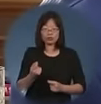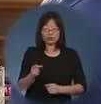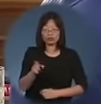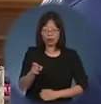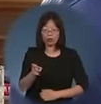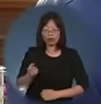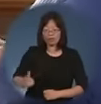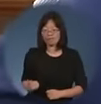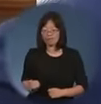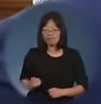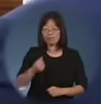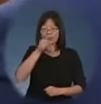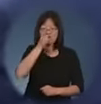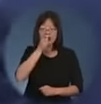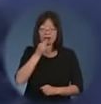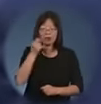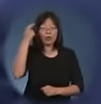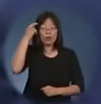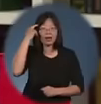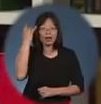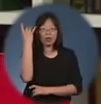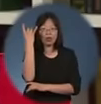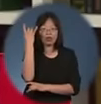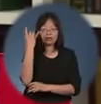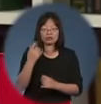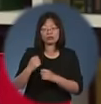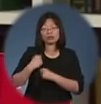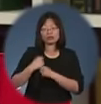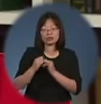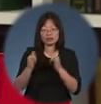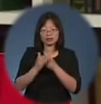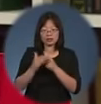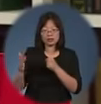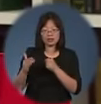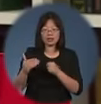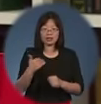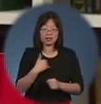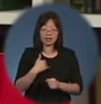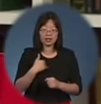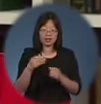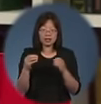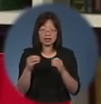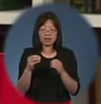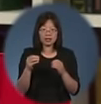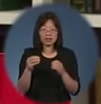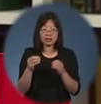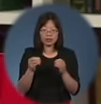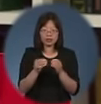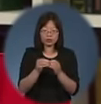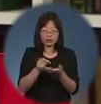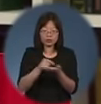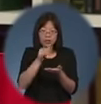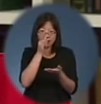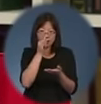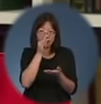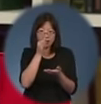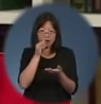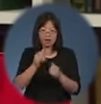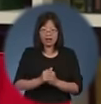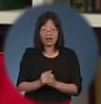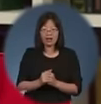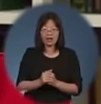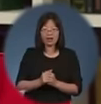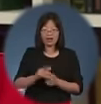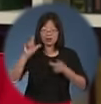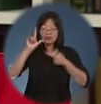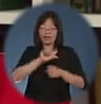예예예 그래서 제가 어이 소설을 쓰면서 권총찬 주인공 이름을 권총찬